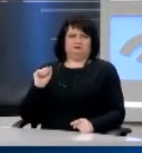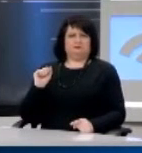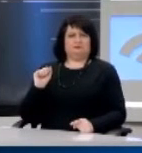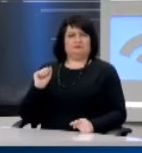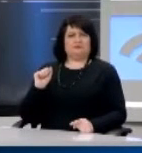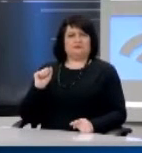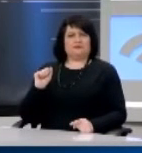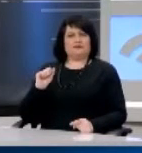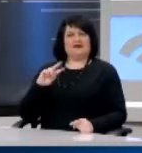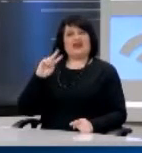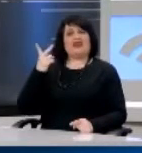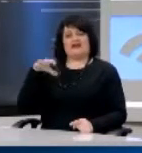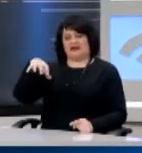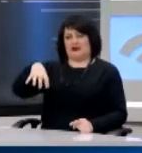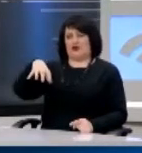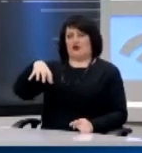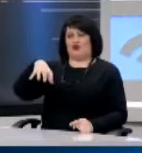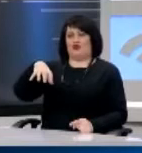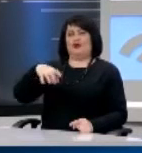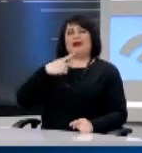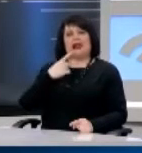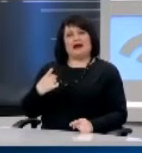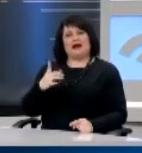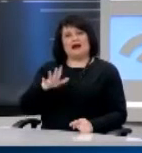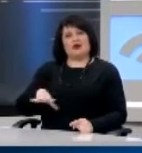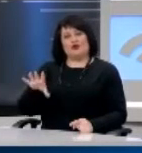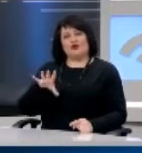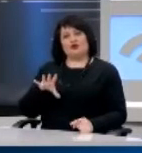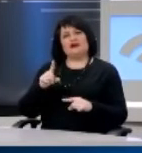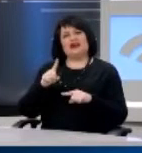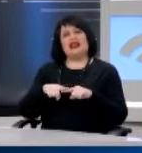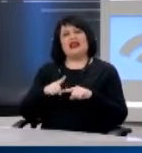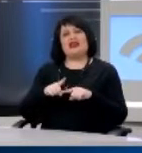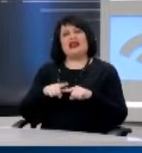εμάς μαζί με τις χώρες της Ανατολικής Ευρώπης και της Βαλτικής στο θέμα αυτό.